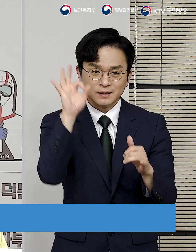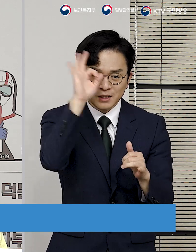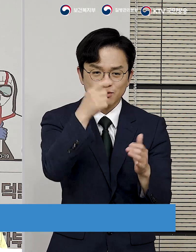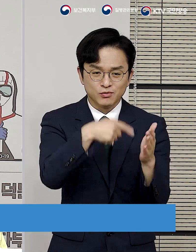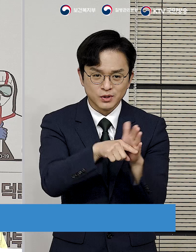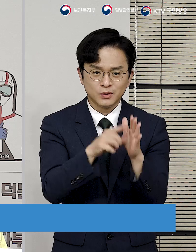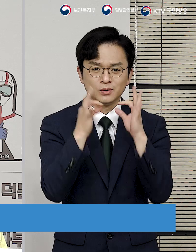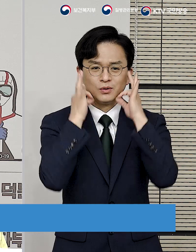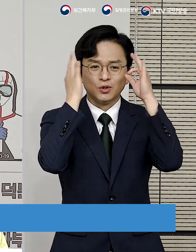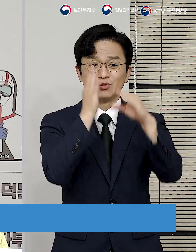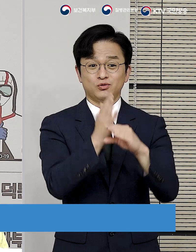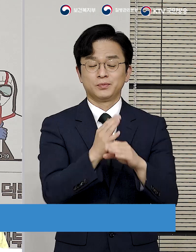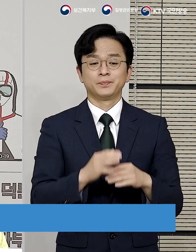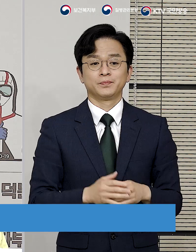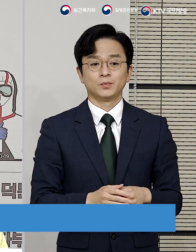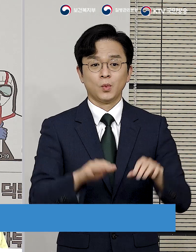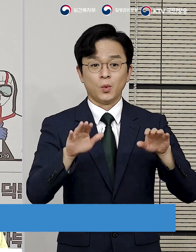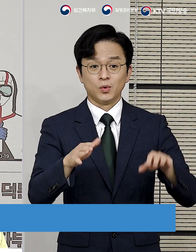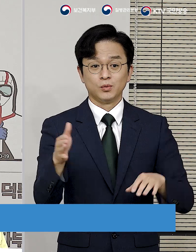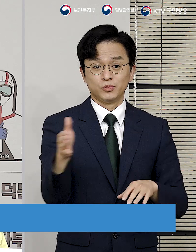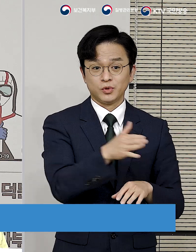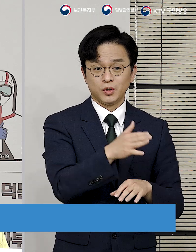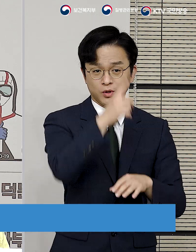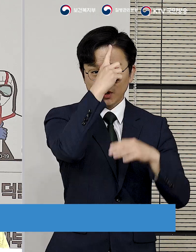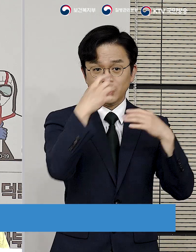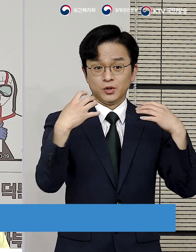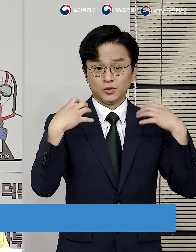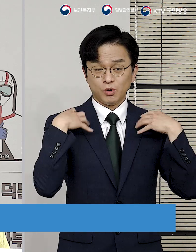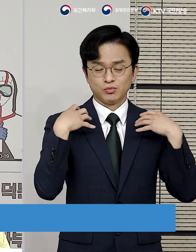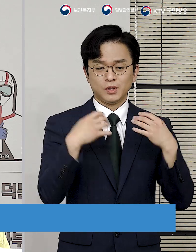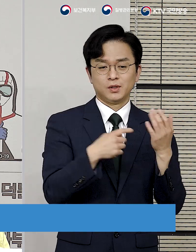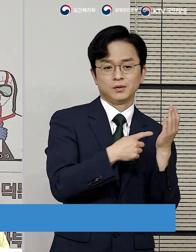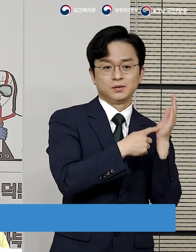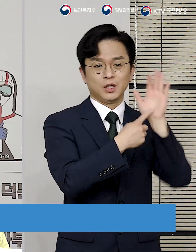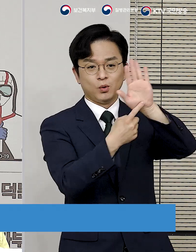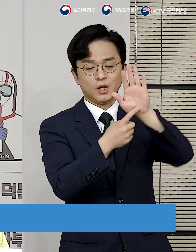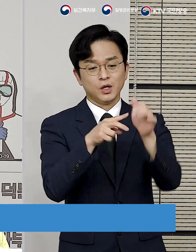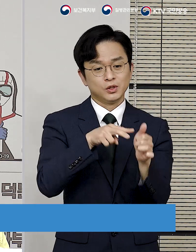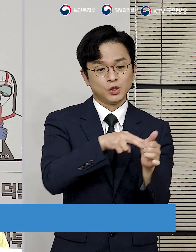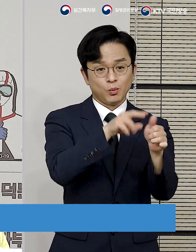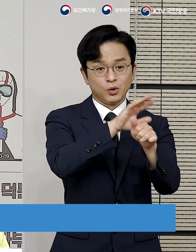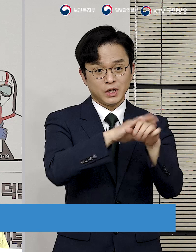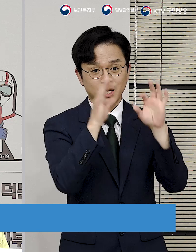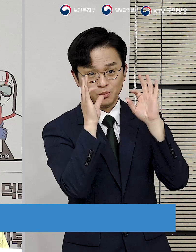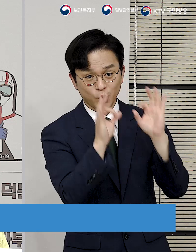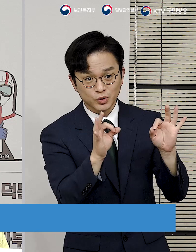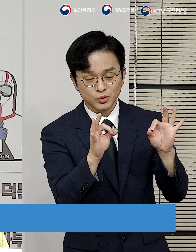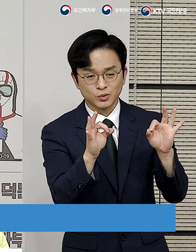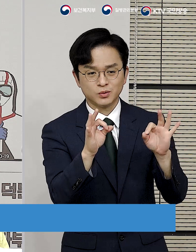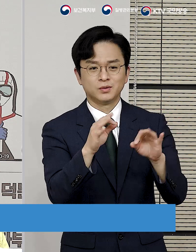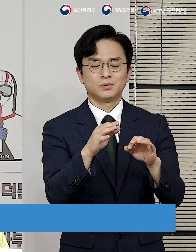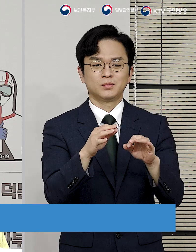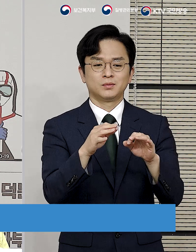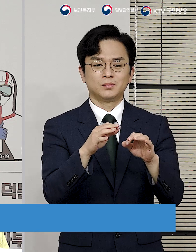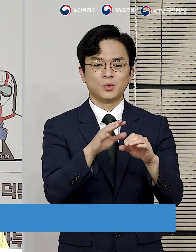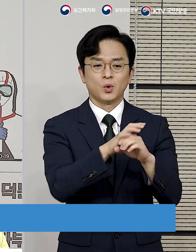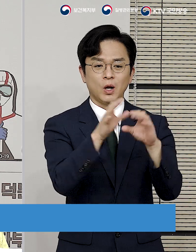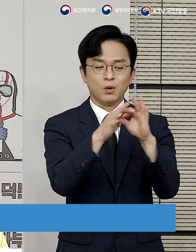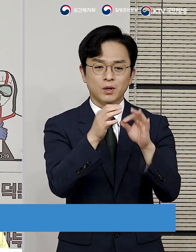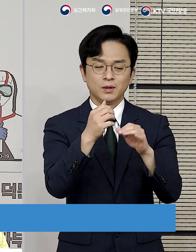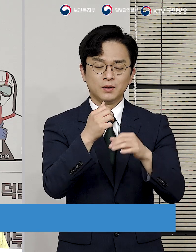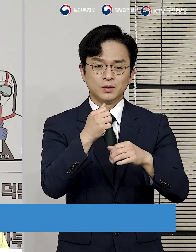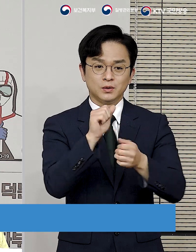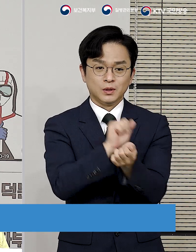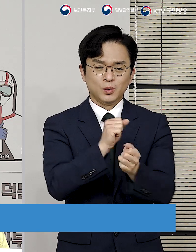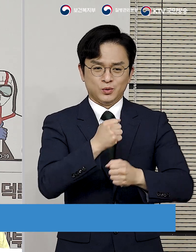신속하게 대응하고 있습니다. 국민 여러분들께서도 방역당국이 제공하는 정보와 지침에 따라 행동하여